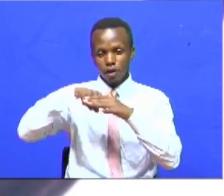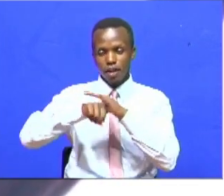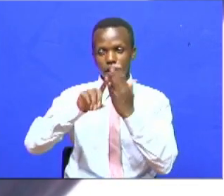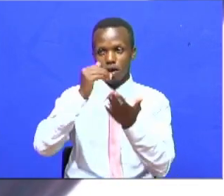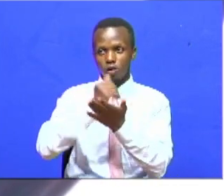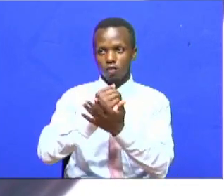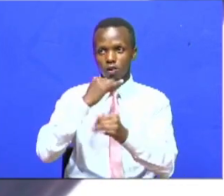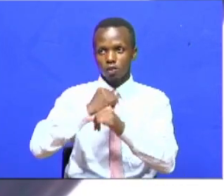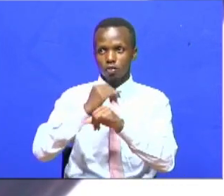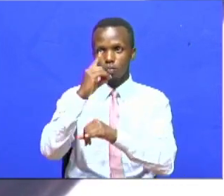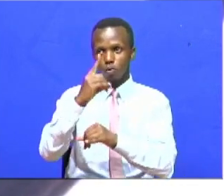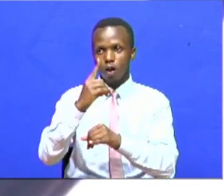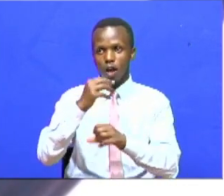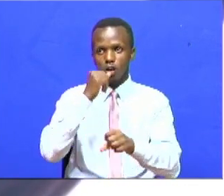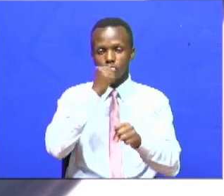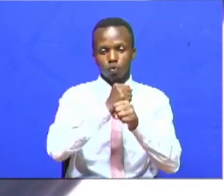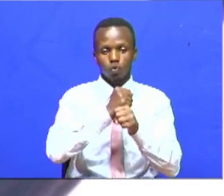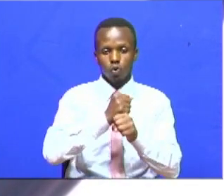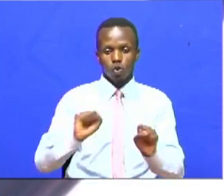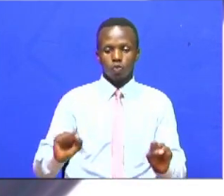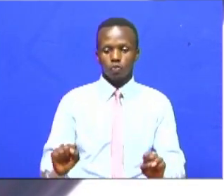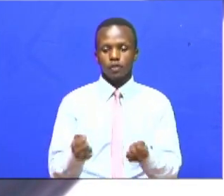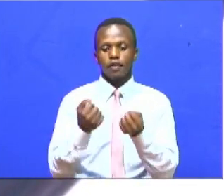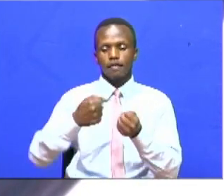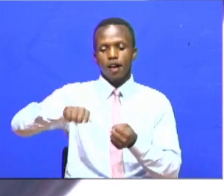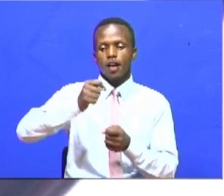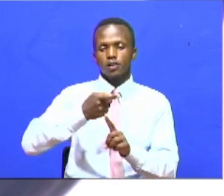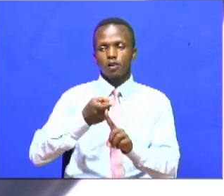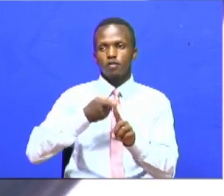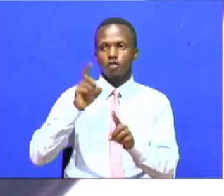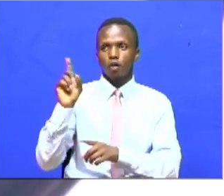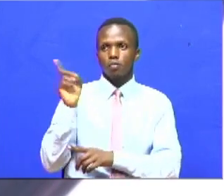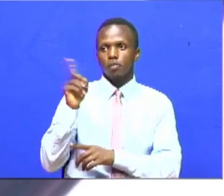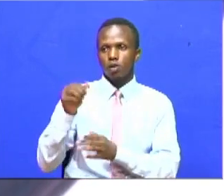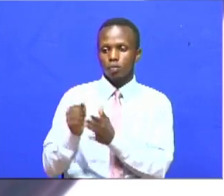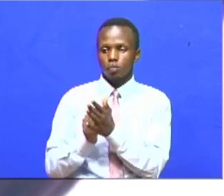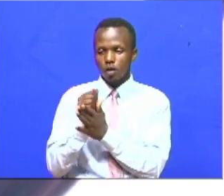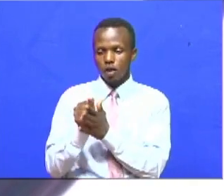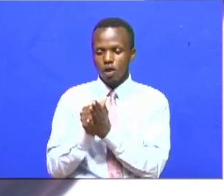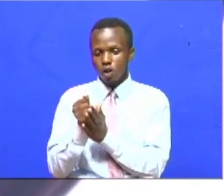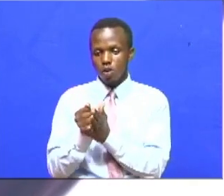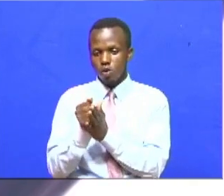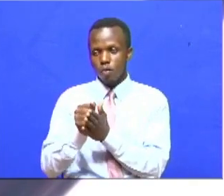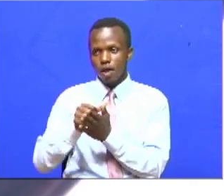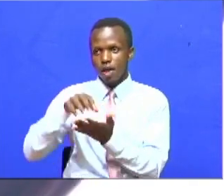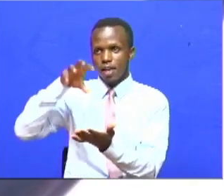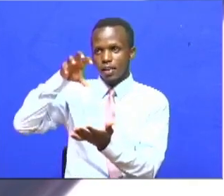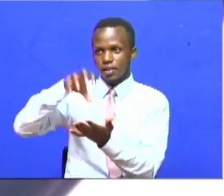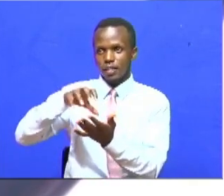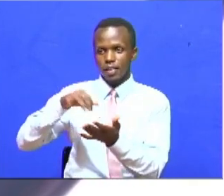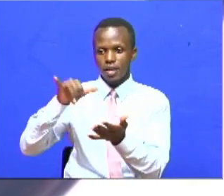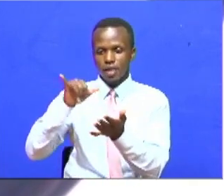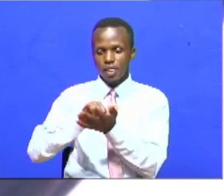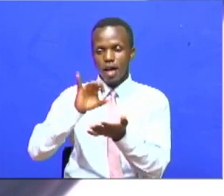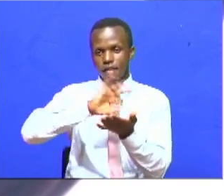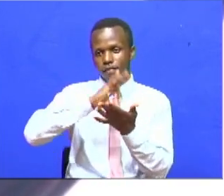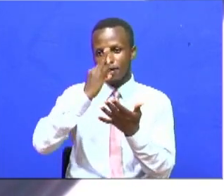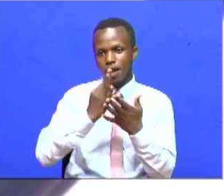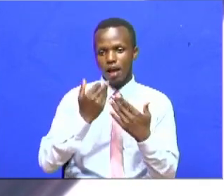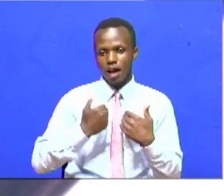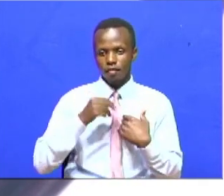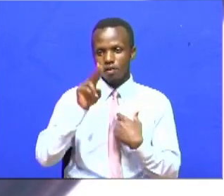ulifanya ni kutuokoa kwa ile Nairobi Railway City. Unajua ile financing ilikuwa kwa